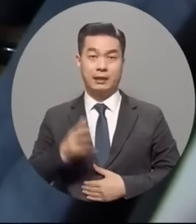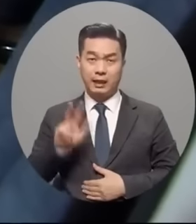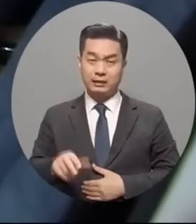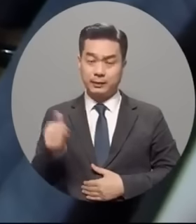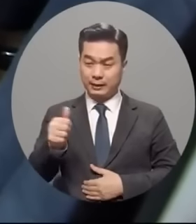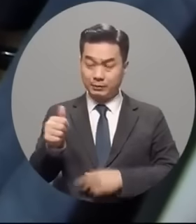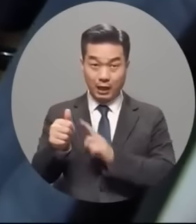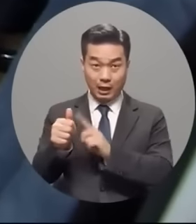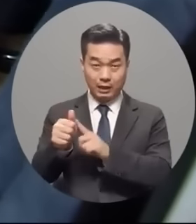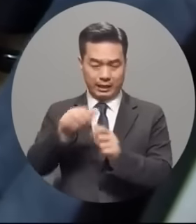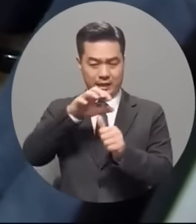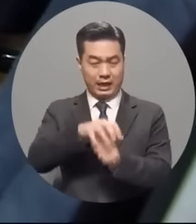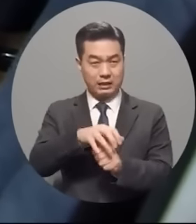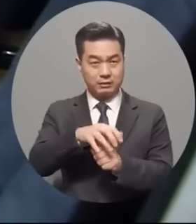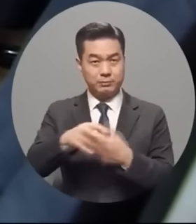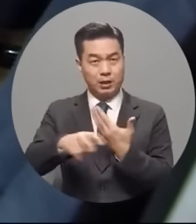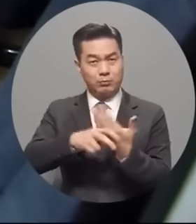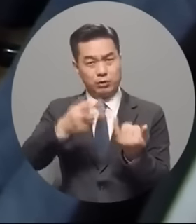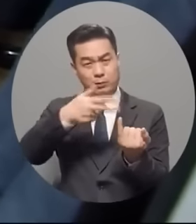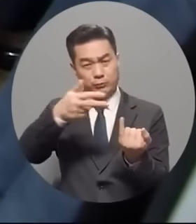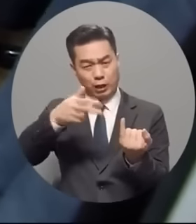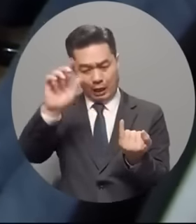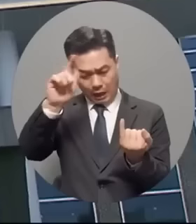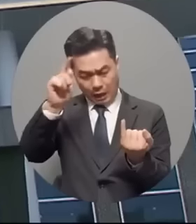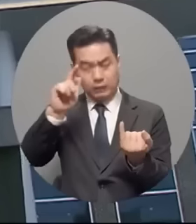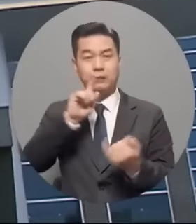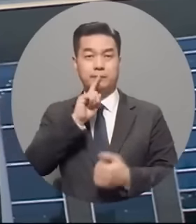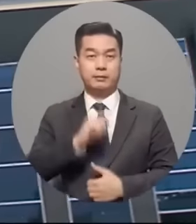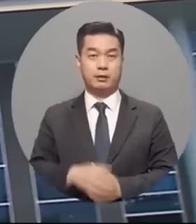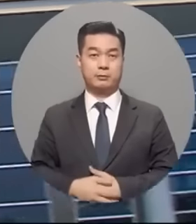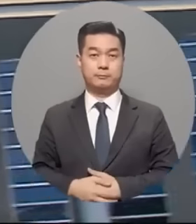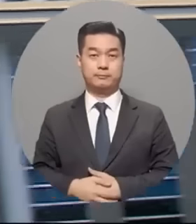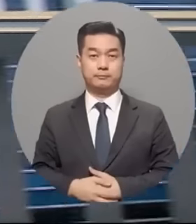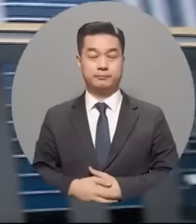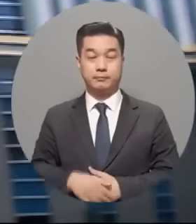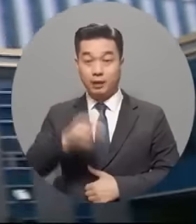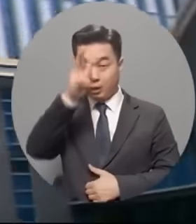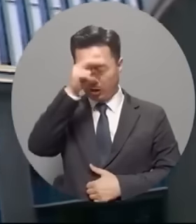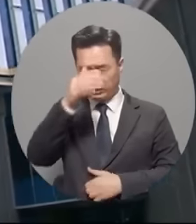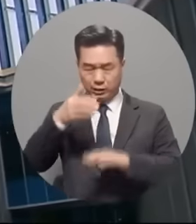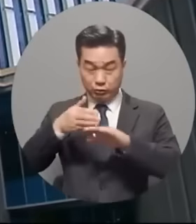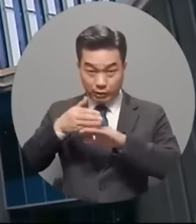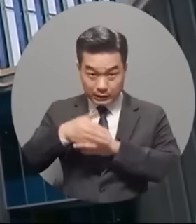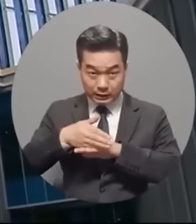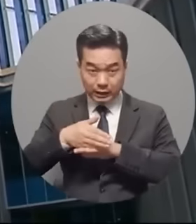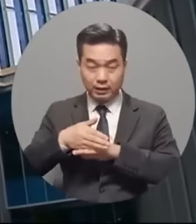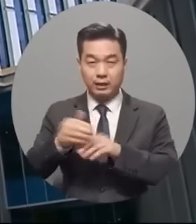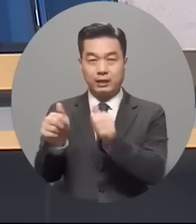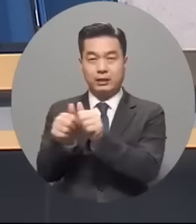남성은 감금과 불법 촬영 등의 혐의는 부인했습니다. 경찰은 뒤늦게 남성의